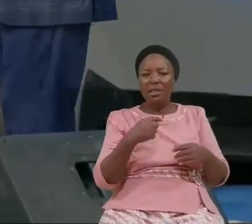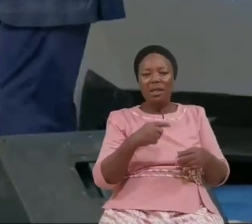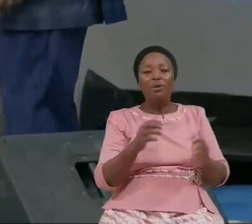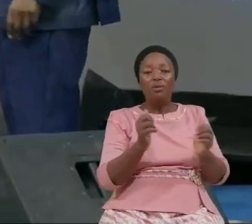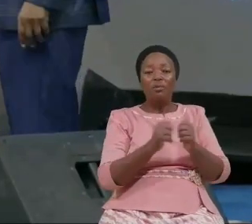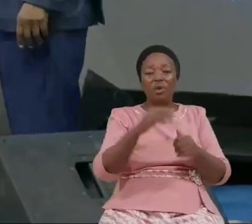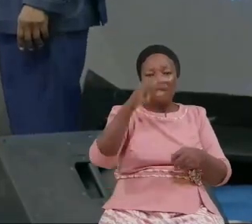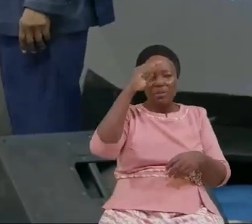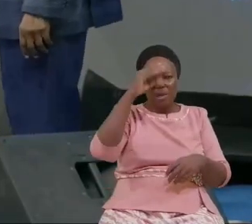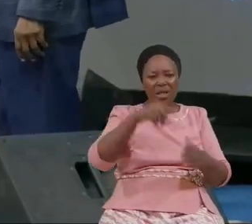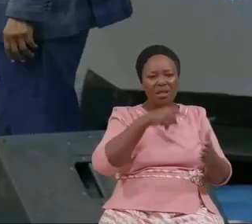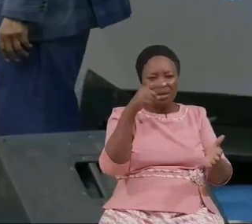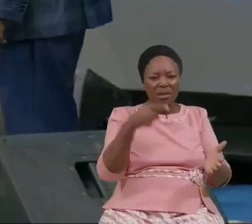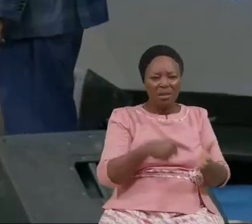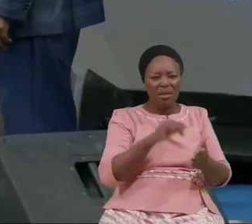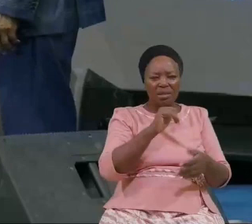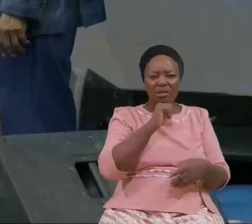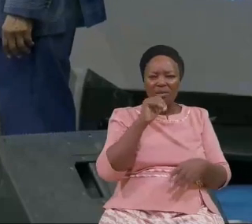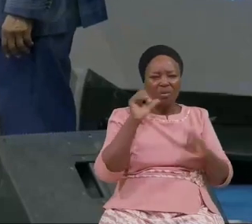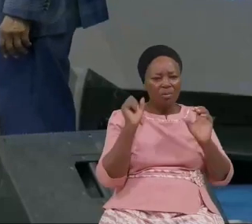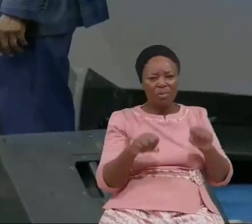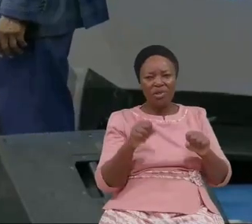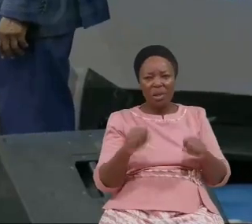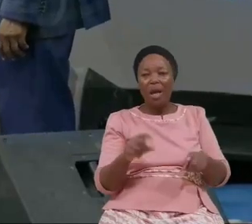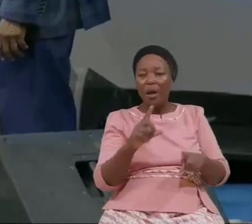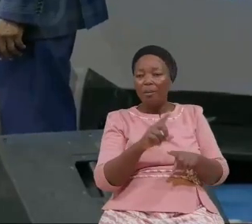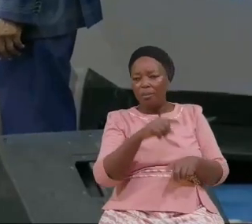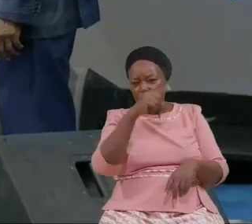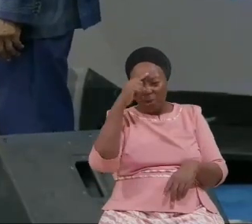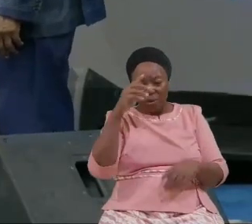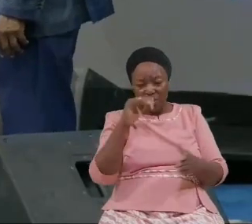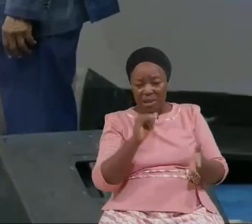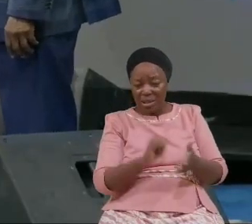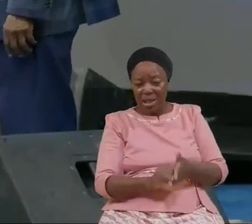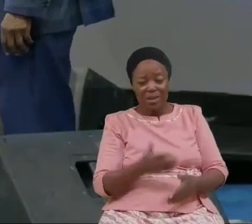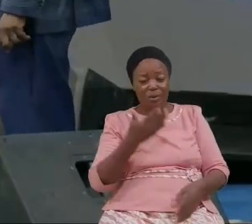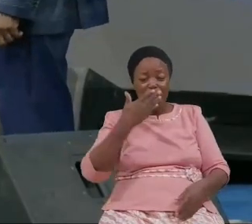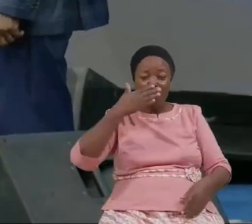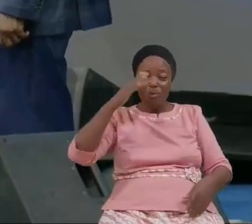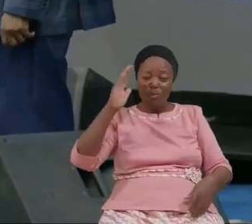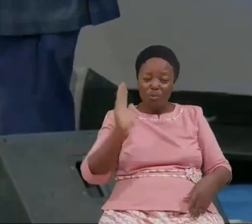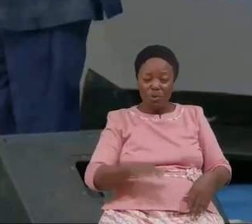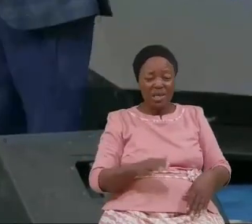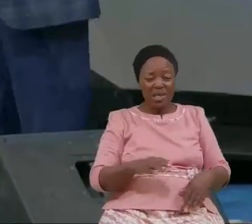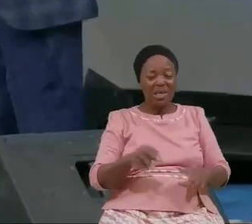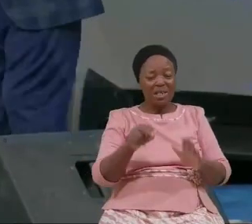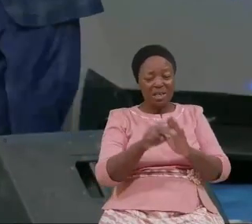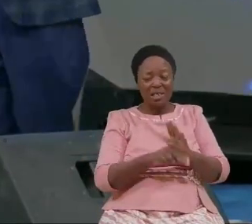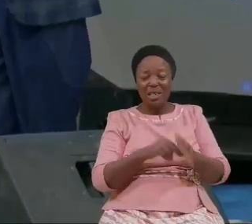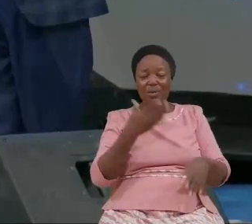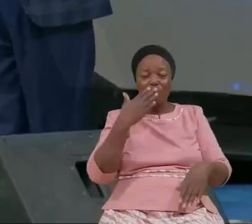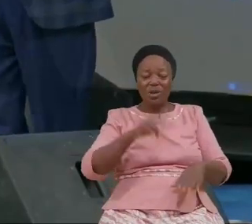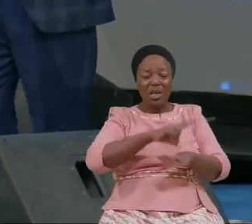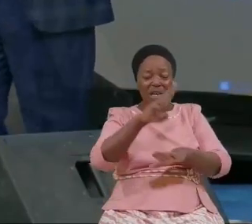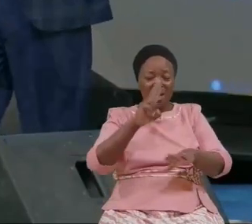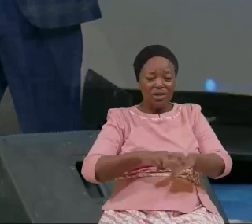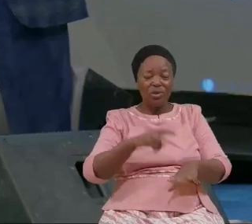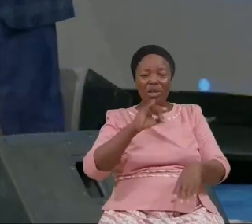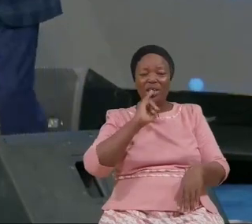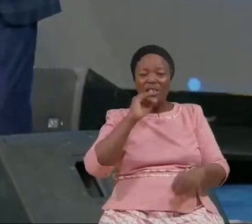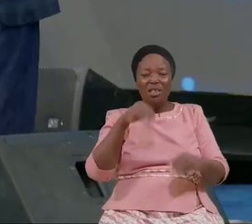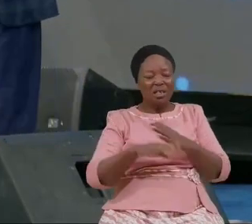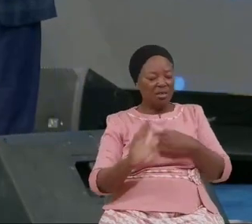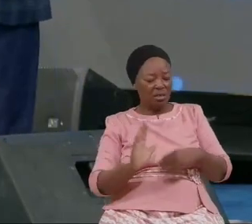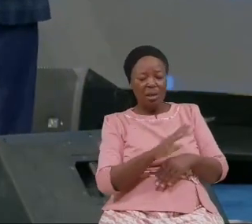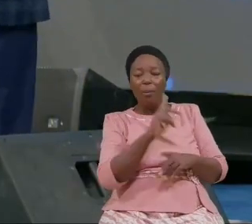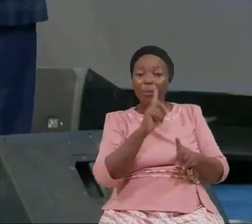cela est impossible parce que la nature terrorisante en lui mais